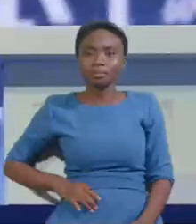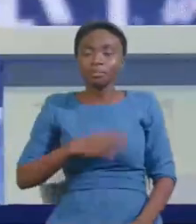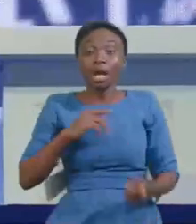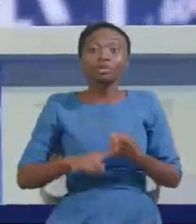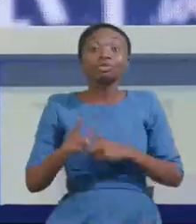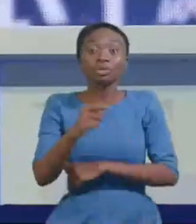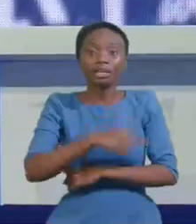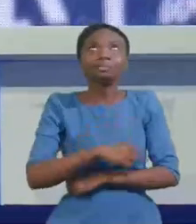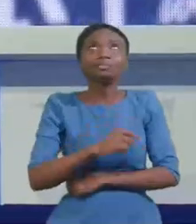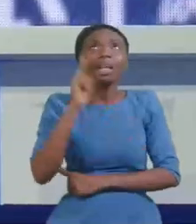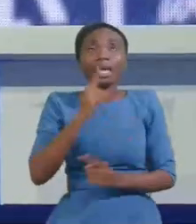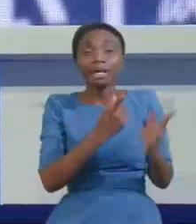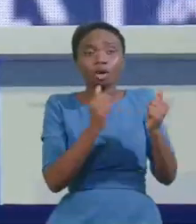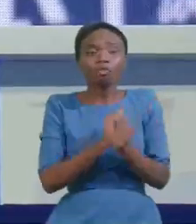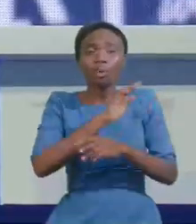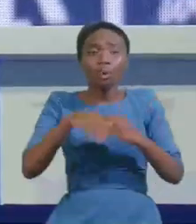Dieu est toujours avec Christ.